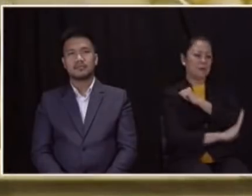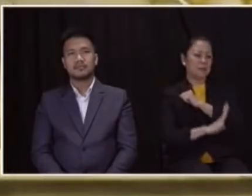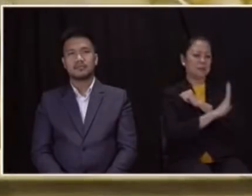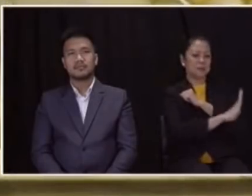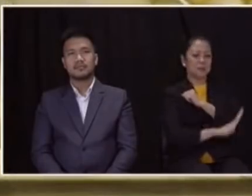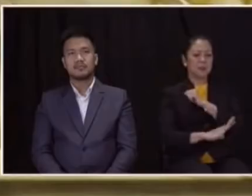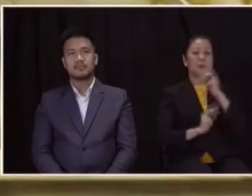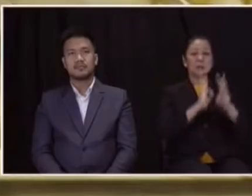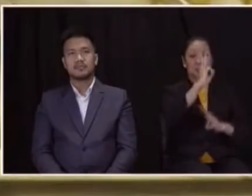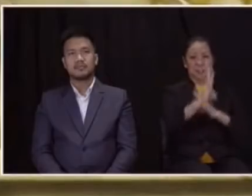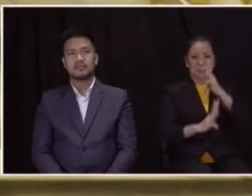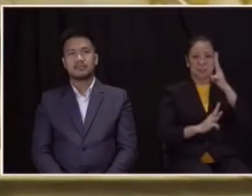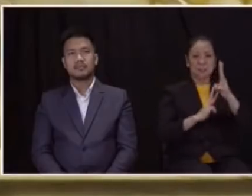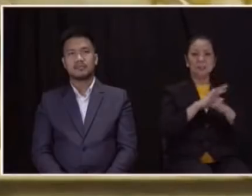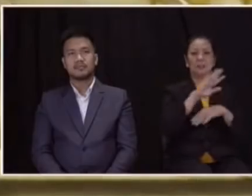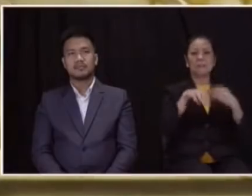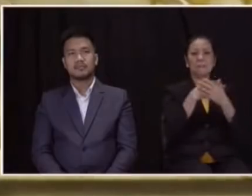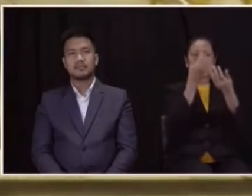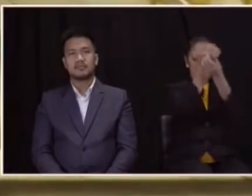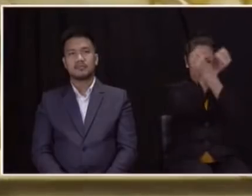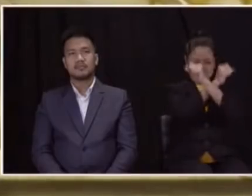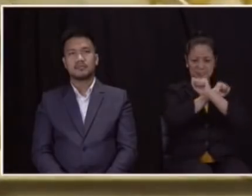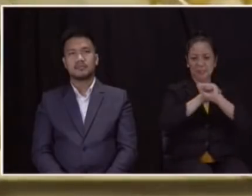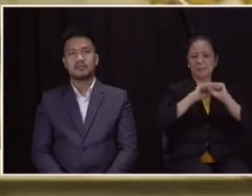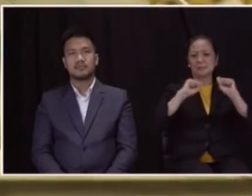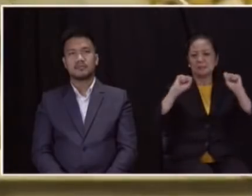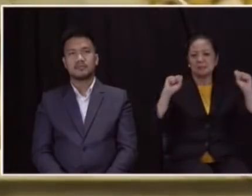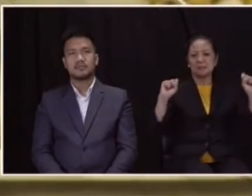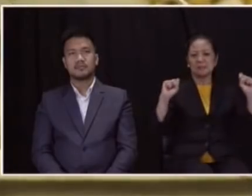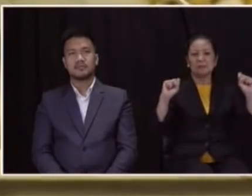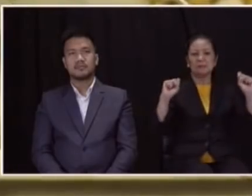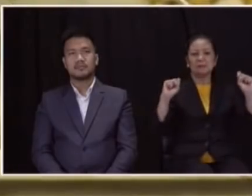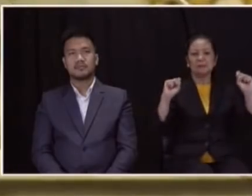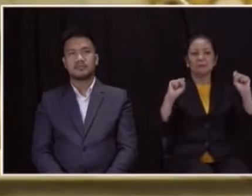sa daigdig ay maligtas.